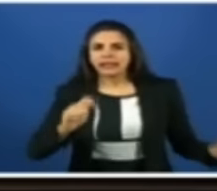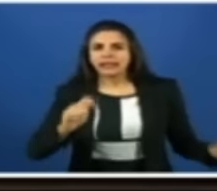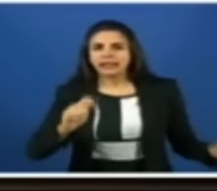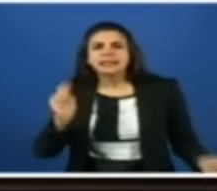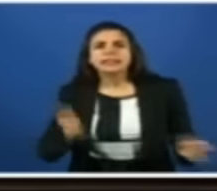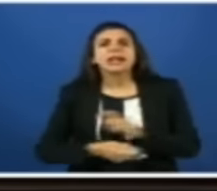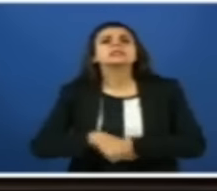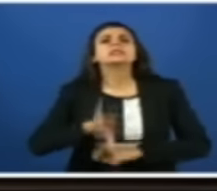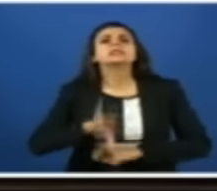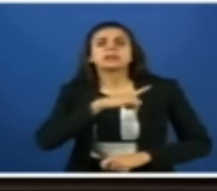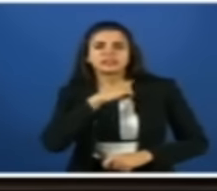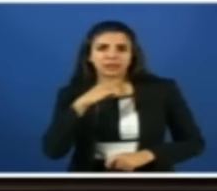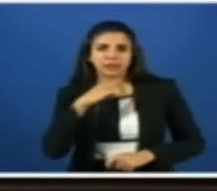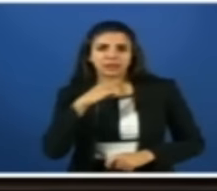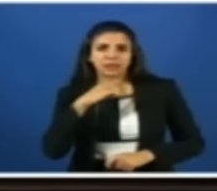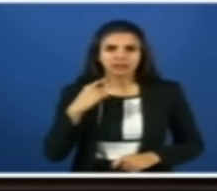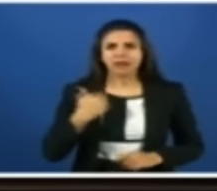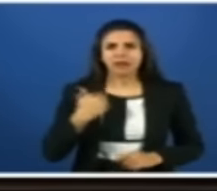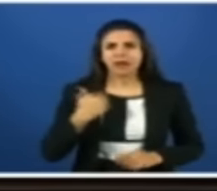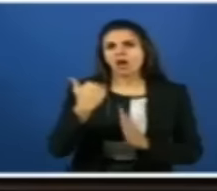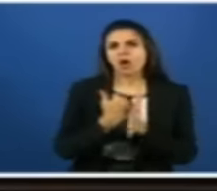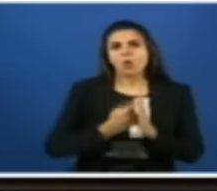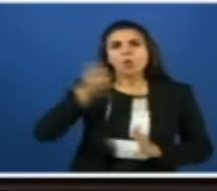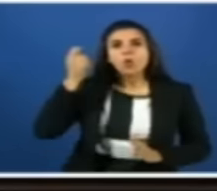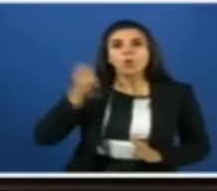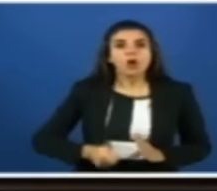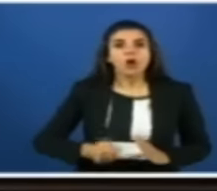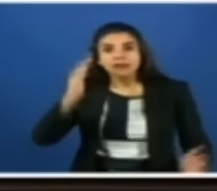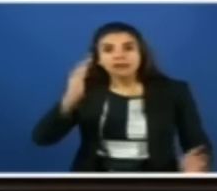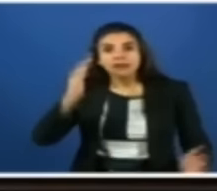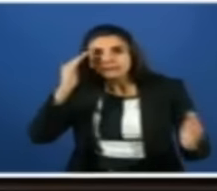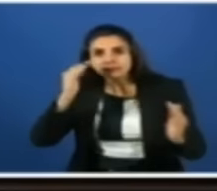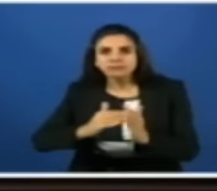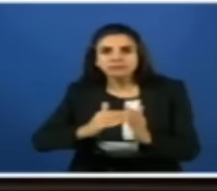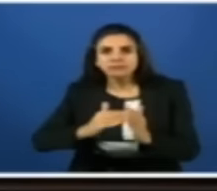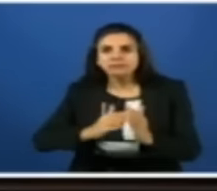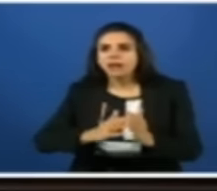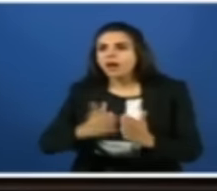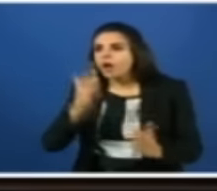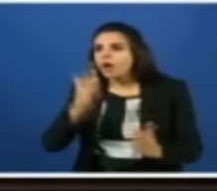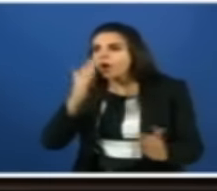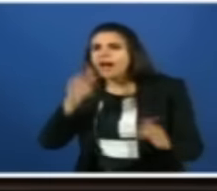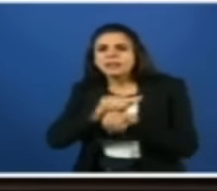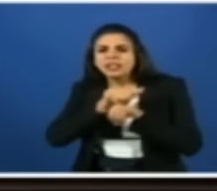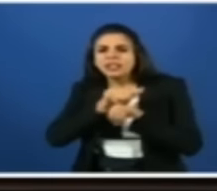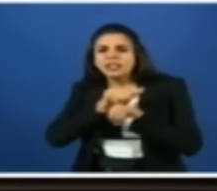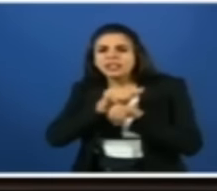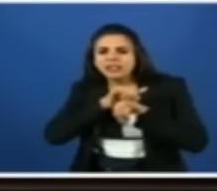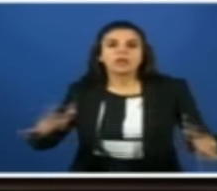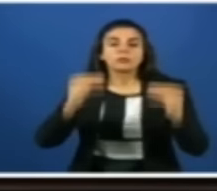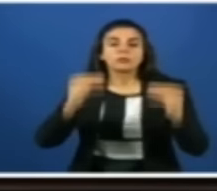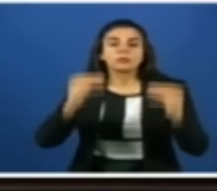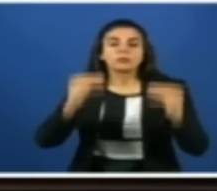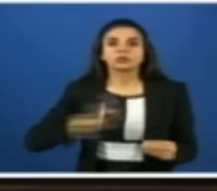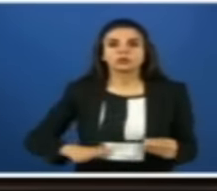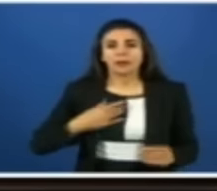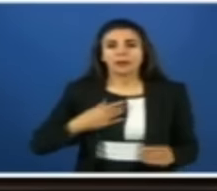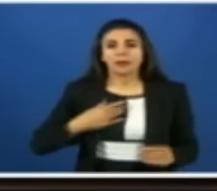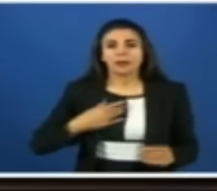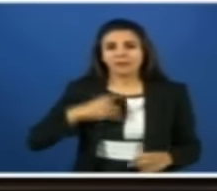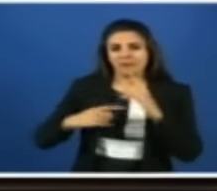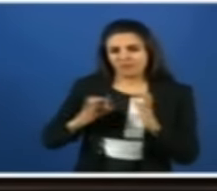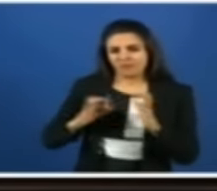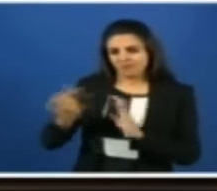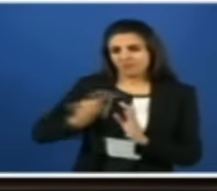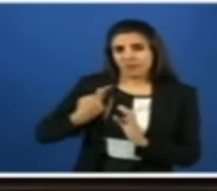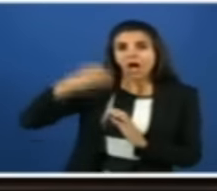değişmez prensibimiz istişareyi kurumsallaştırmaktır. Partimizin en güçlü